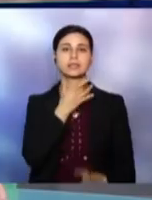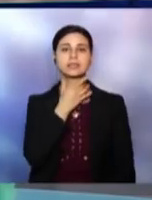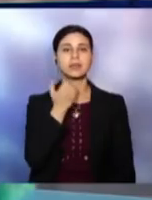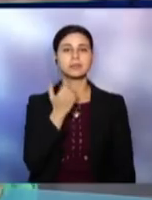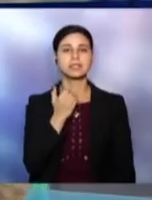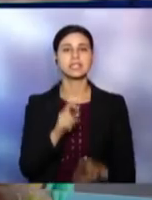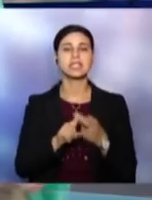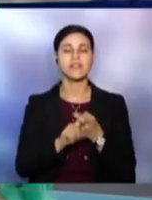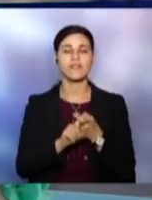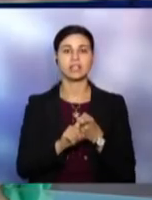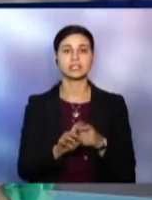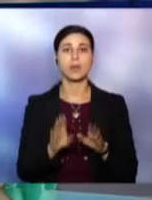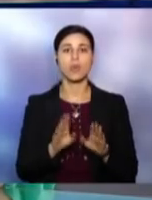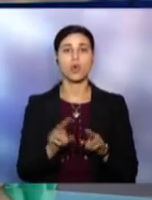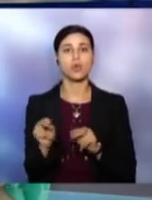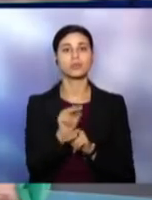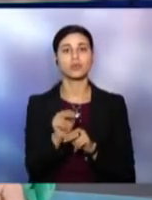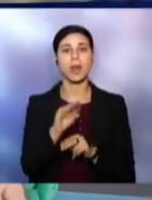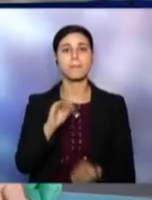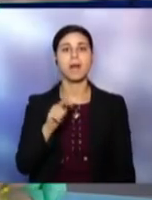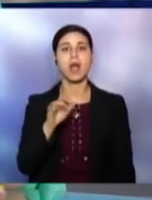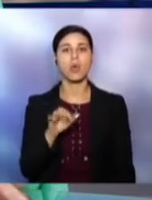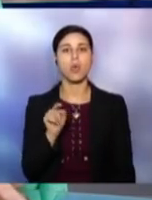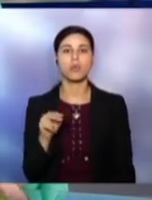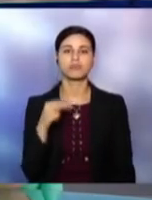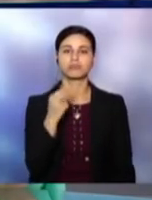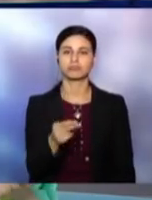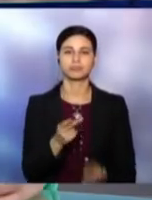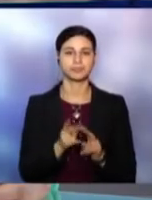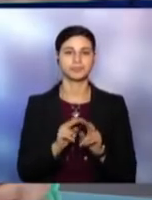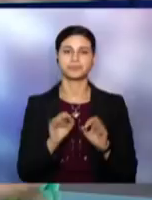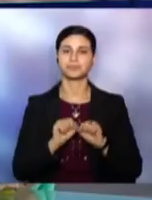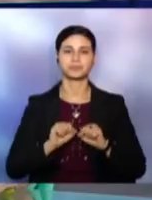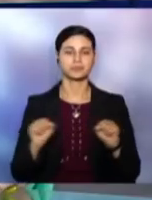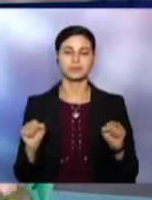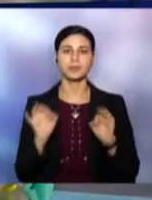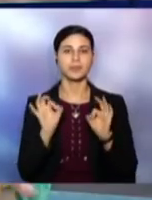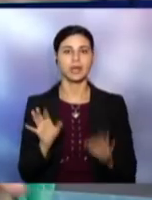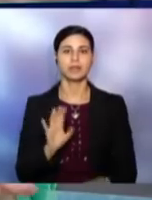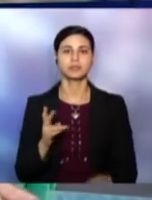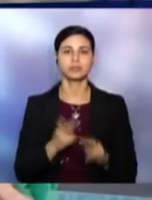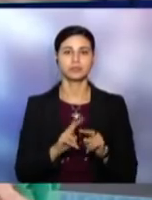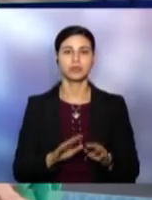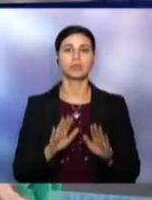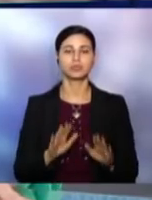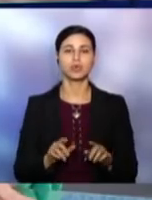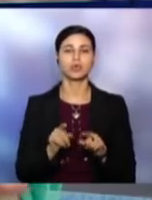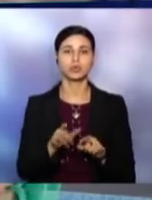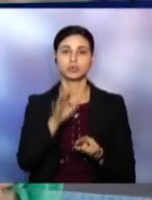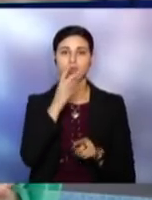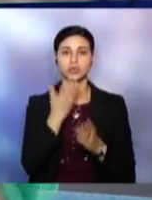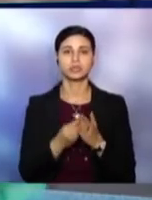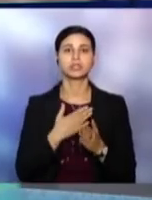ინფექცია, მხოლოდ ფაგოთერაპია აქ არ იქნება მიზანმიმართული და სწორი, იმიტომ რომ მხოლოდ ფაგოთერაპიაზე